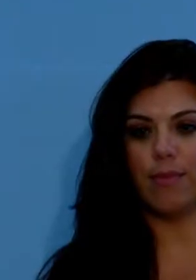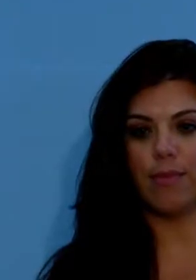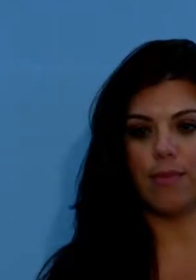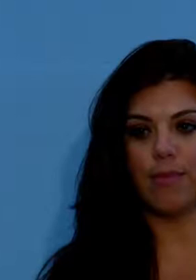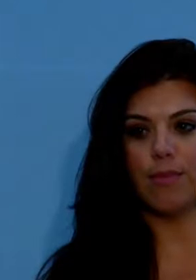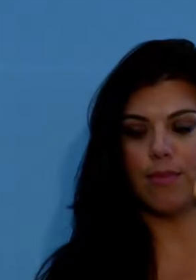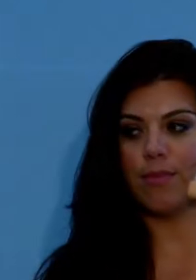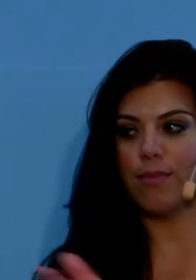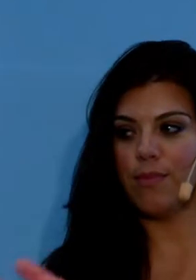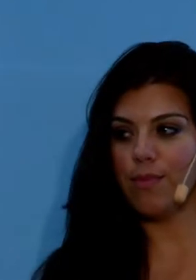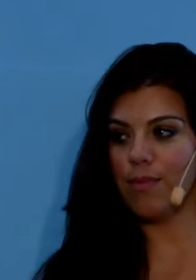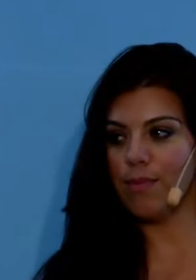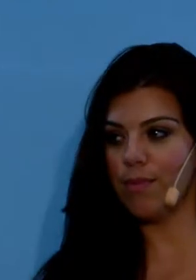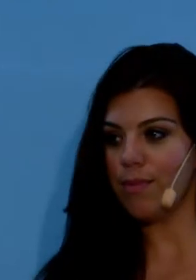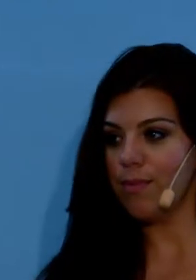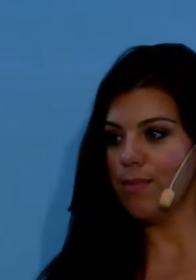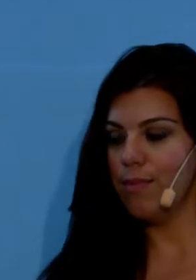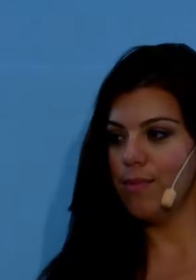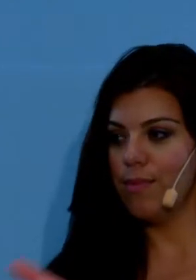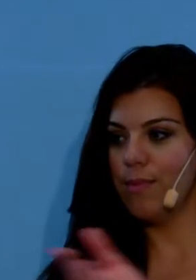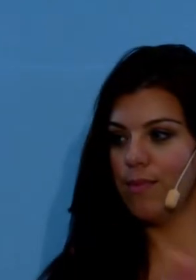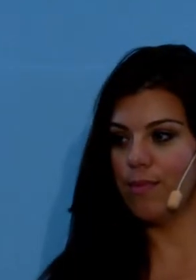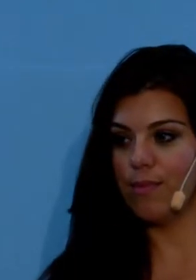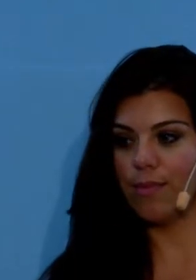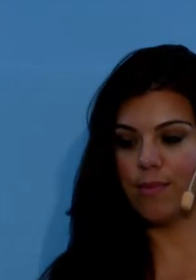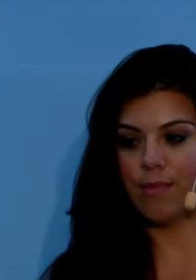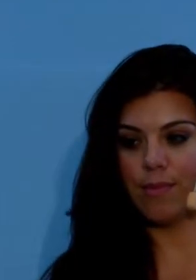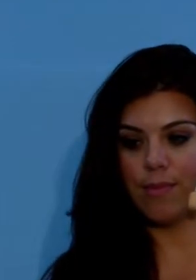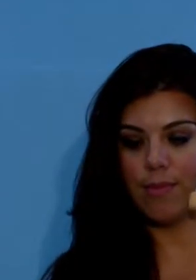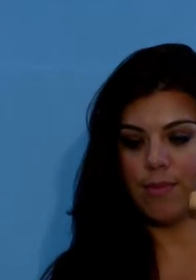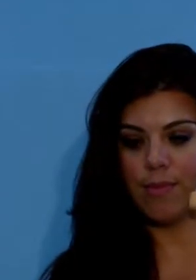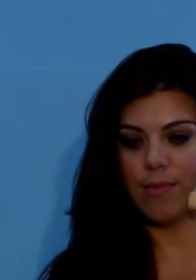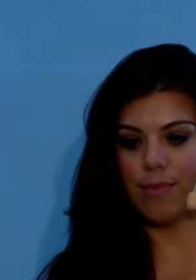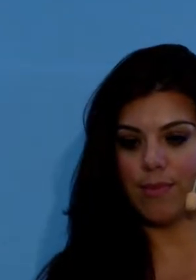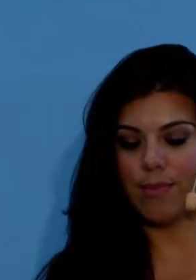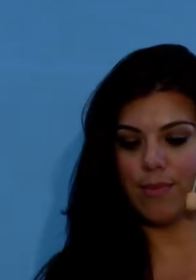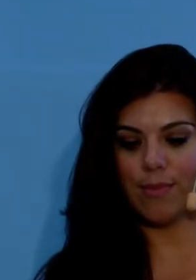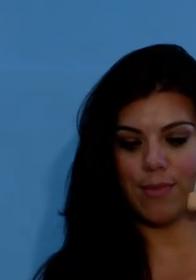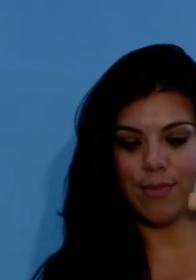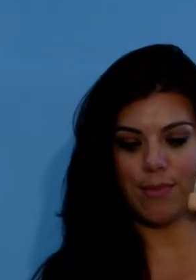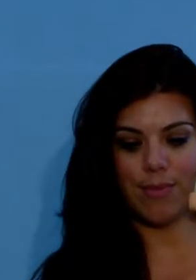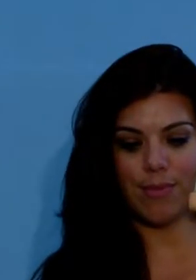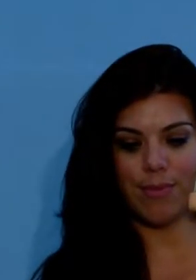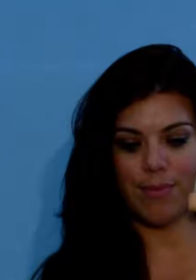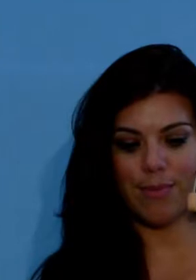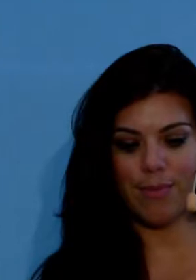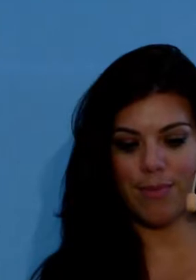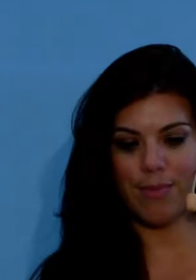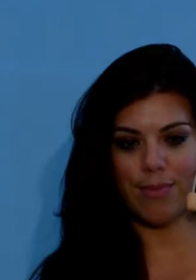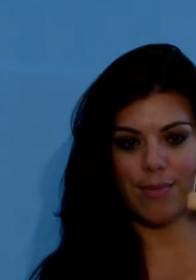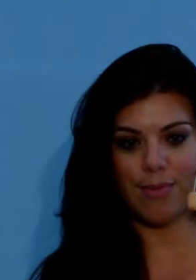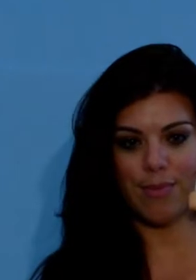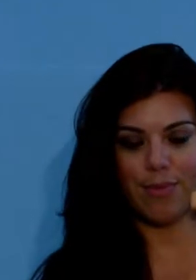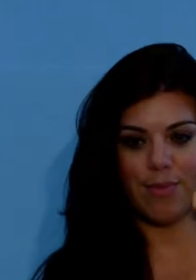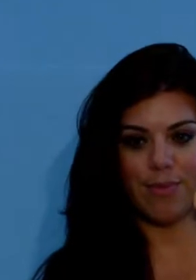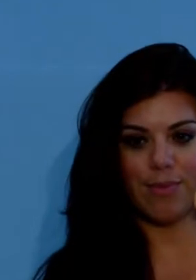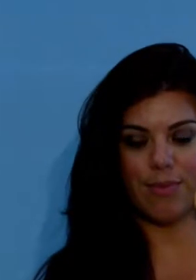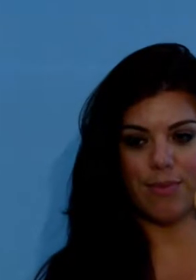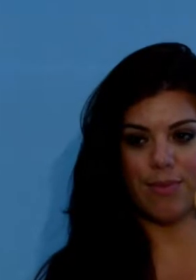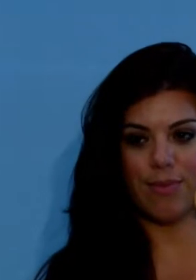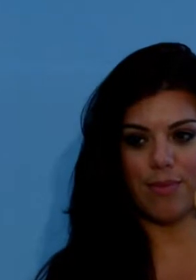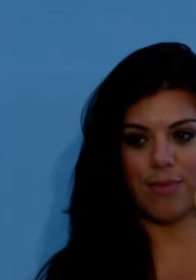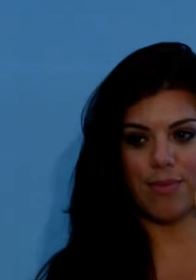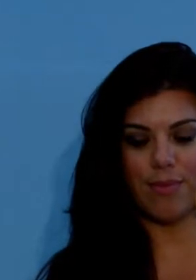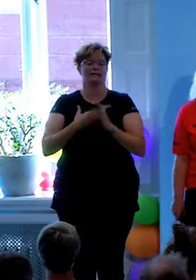är receptionerna runt om på unga ledare, runt om på aktiviteter i Malmö, så går man och bär den här t-shirten som en kärleksförklaring